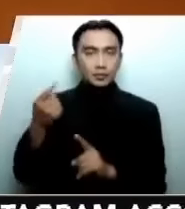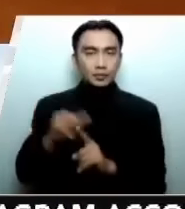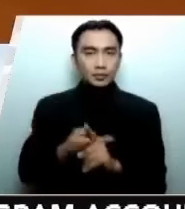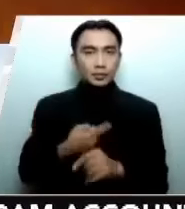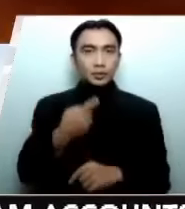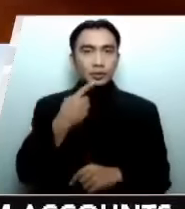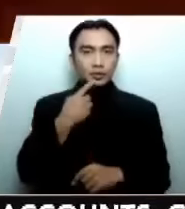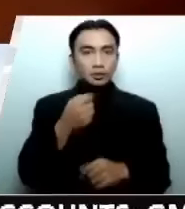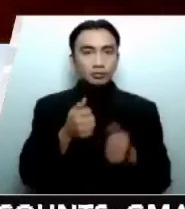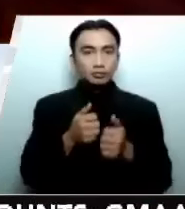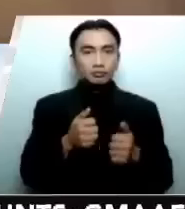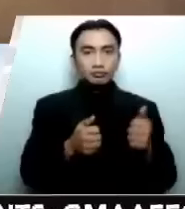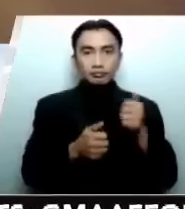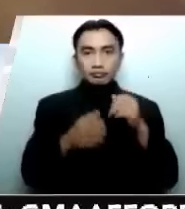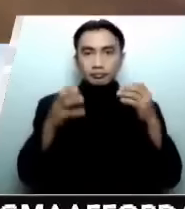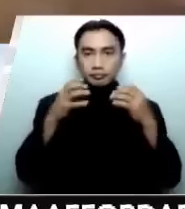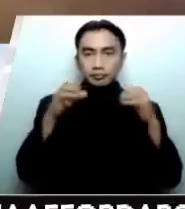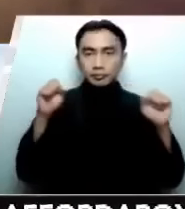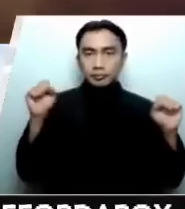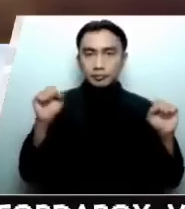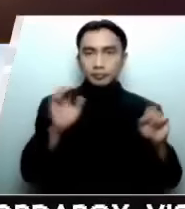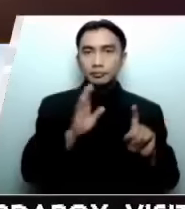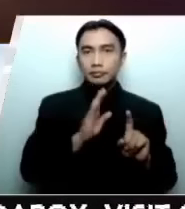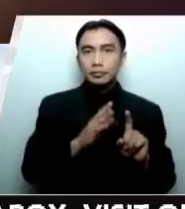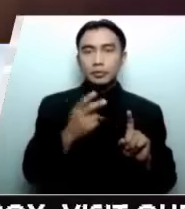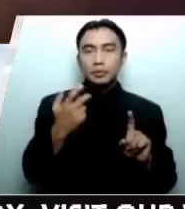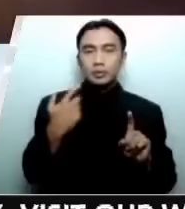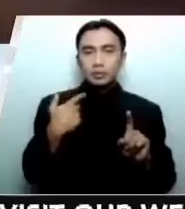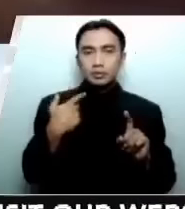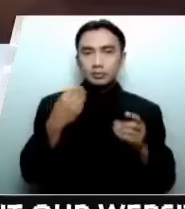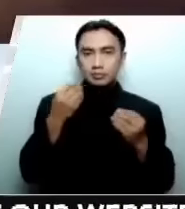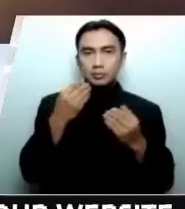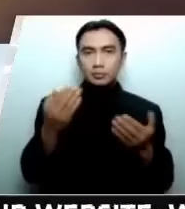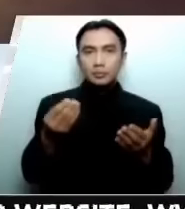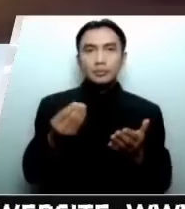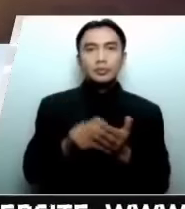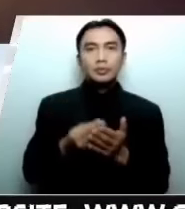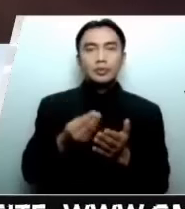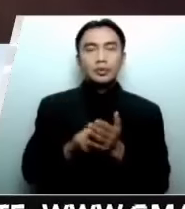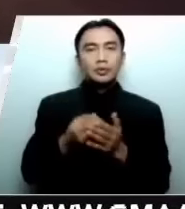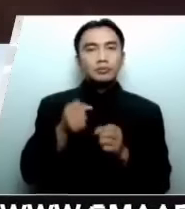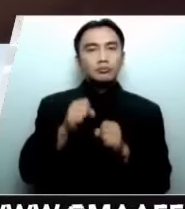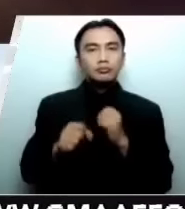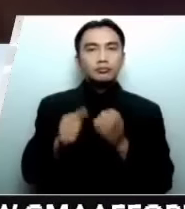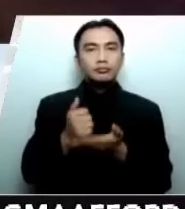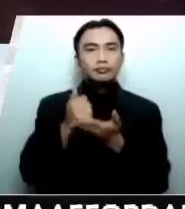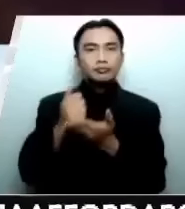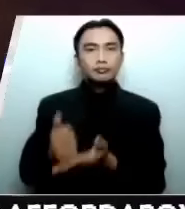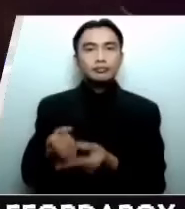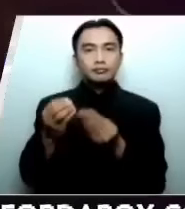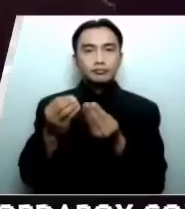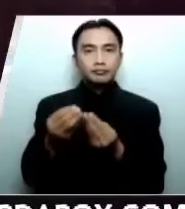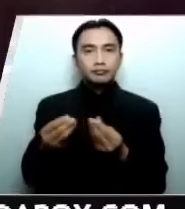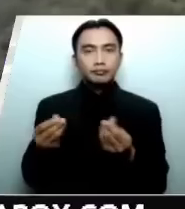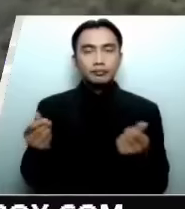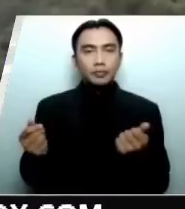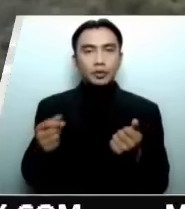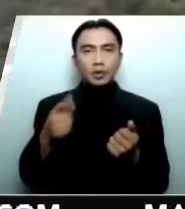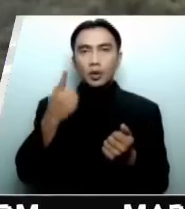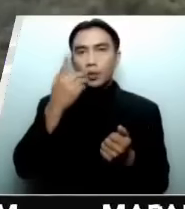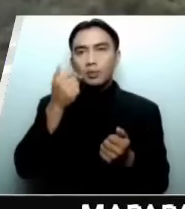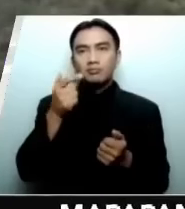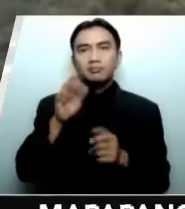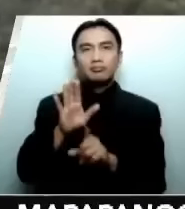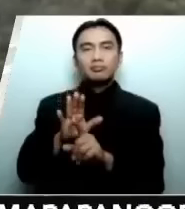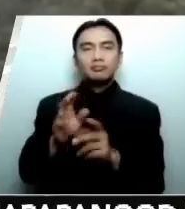President Gustavo Petro, naglabas na sila ng pondo para maapula ang mga ito sa gitna ng mas umiinit na temperatura at epekto